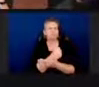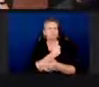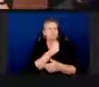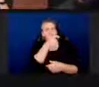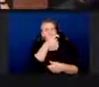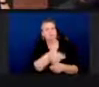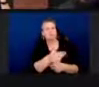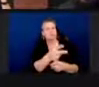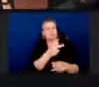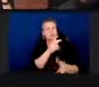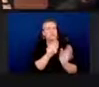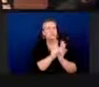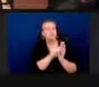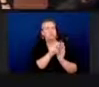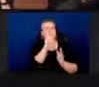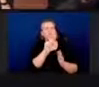الفيديوهات